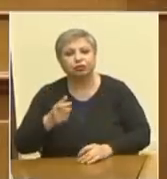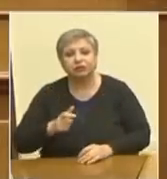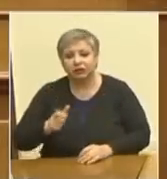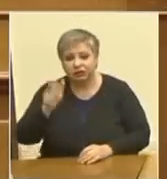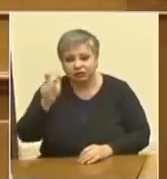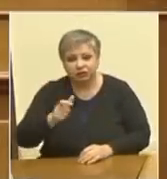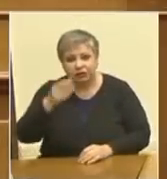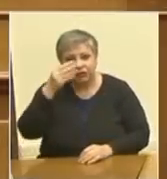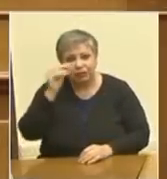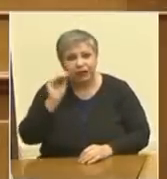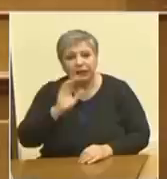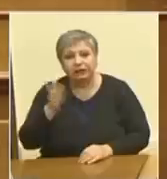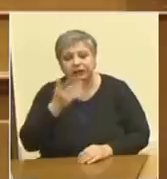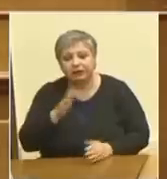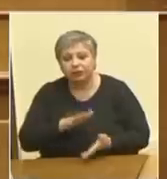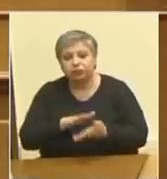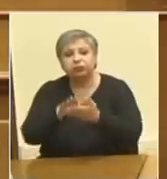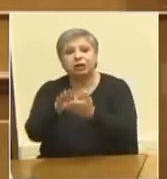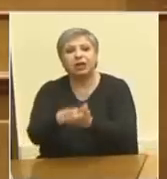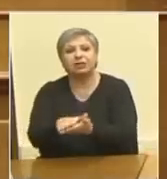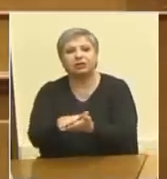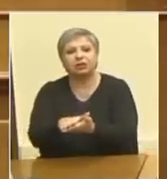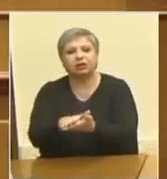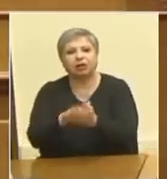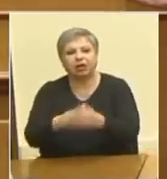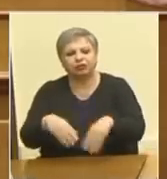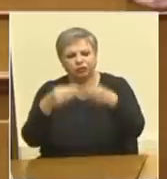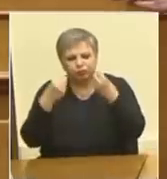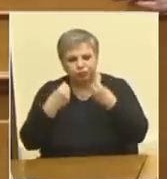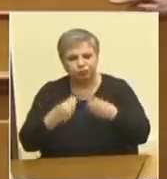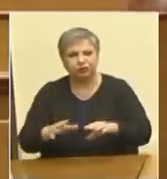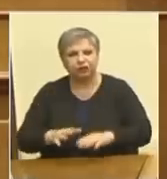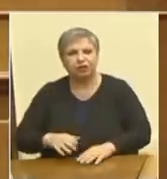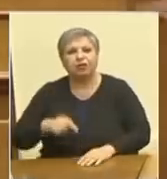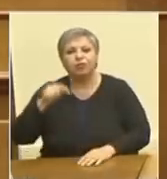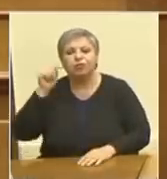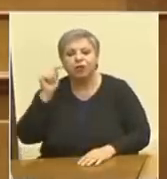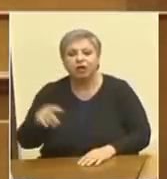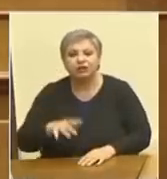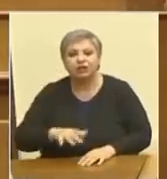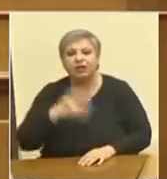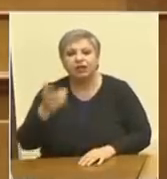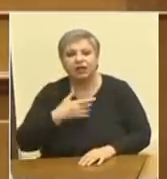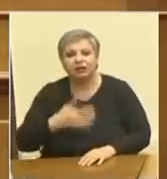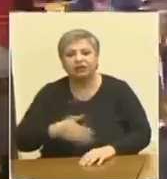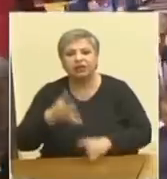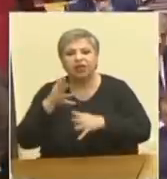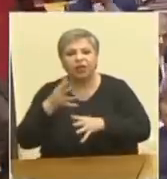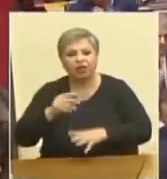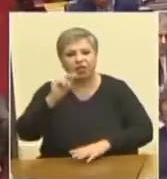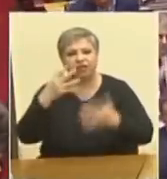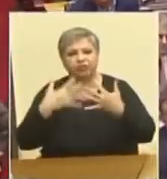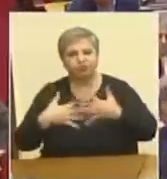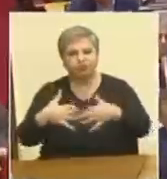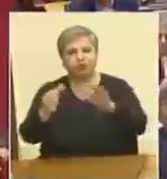πρακτικά, για να δείτε τον άθλιο μηχανισμό με τον οποίο εσείς παράγετε fake news στο ελληνικό κοινοβούλιο. Λοιπόν, για να δούμε τι είναι